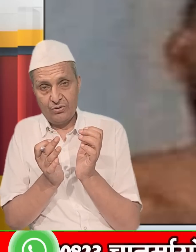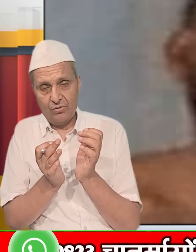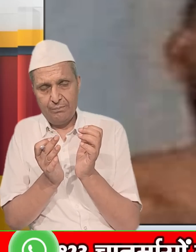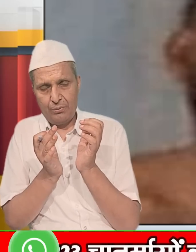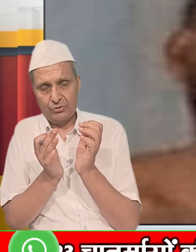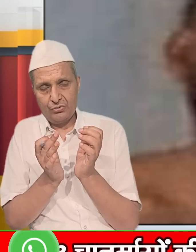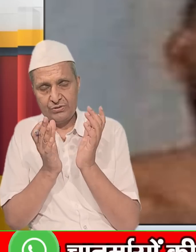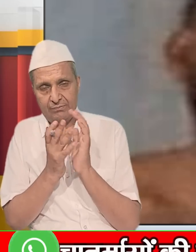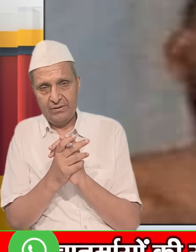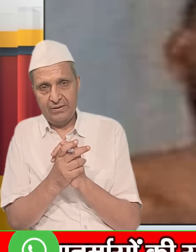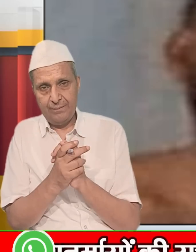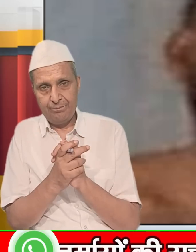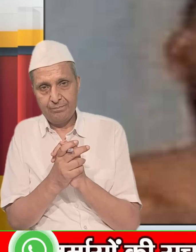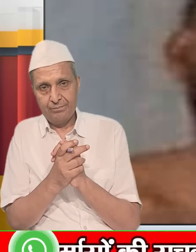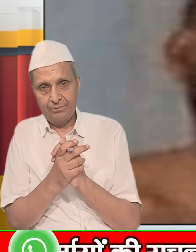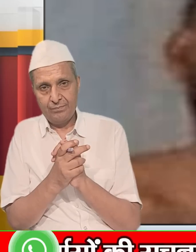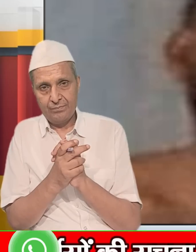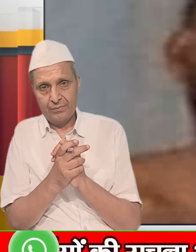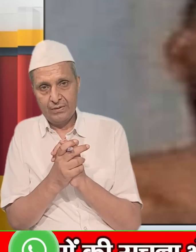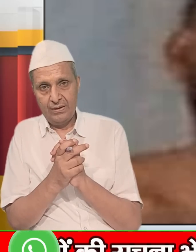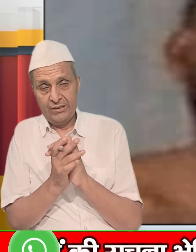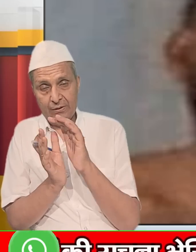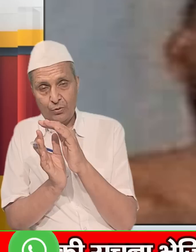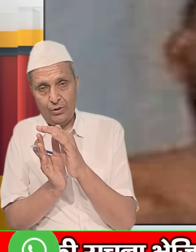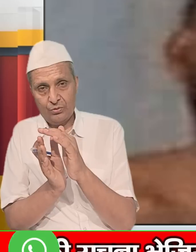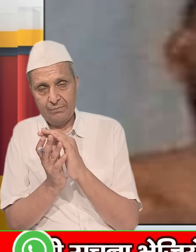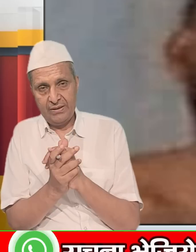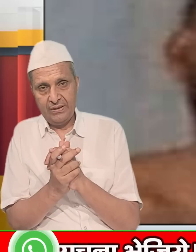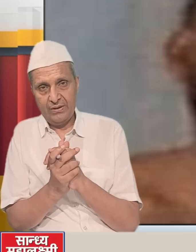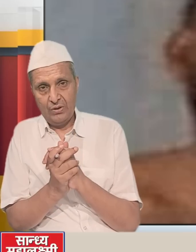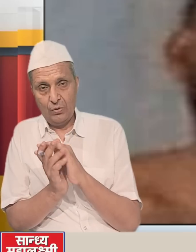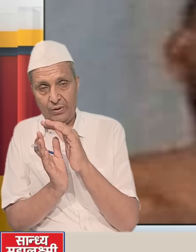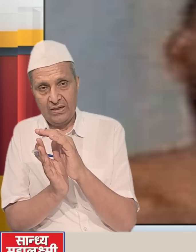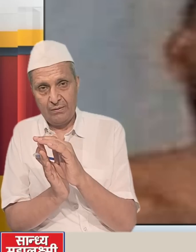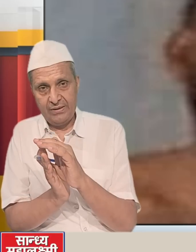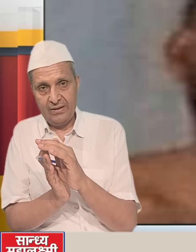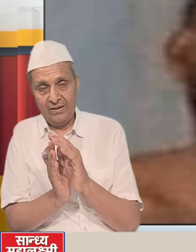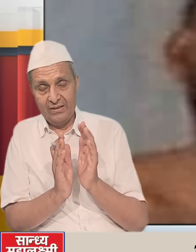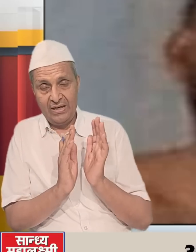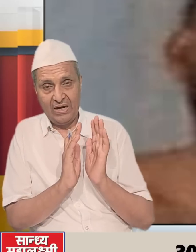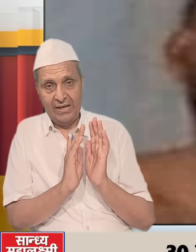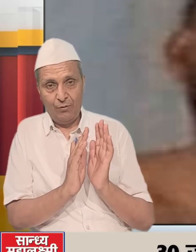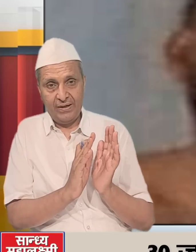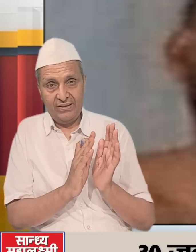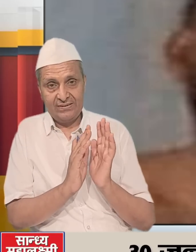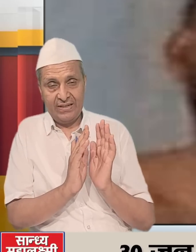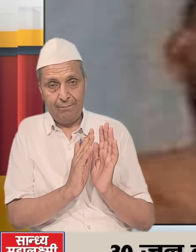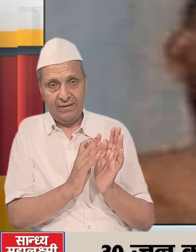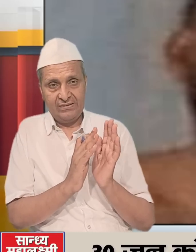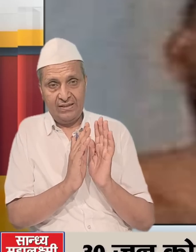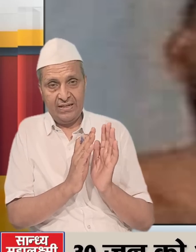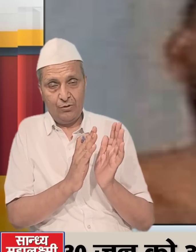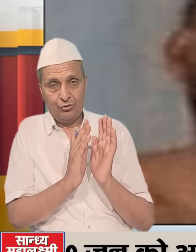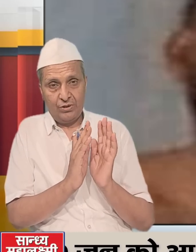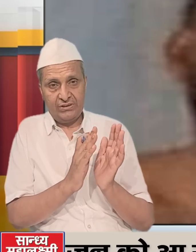इस तरह की घटनाओं की बहुत सूचनाएं मिलती हैं। इस पर कोई रोकथाम नहीं है, कोई लगाम नहीं है। क्या हाईवे पर इस तरह के